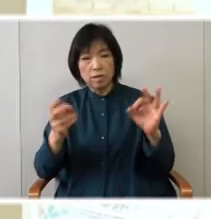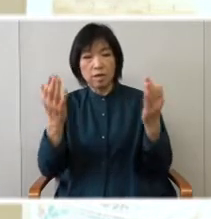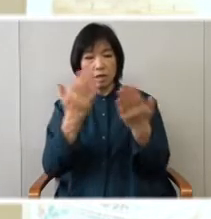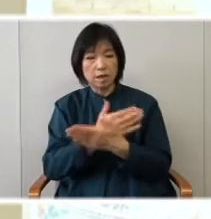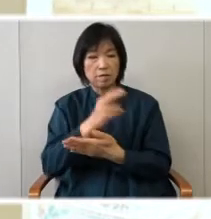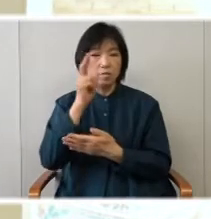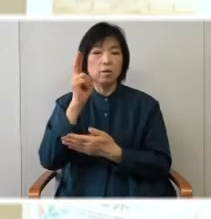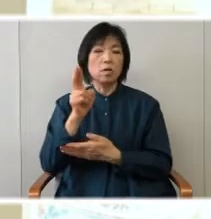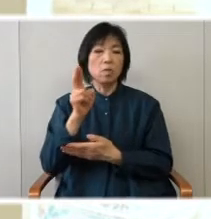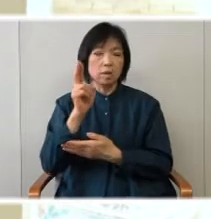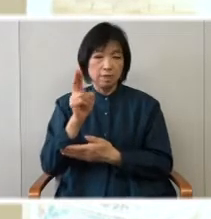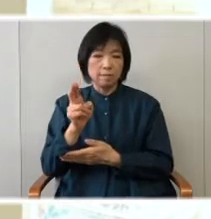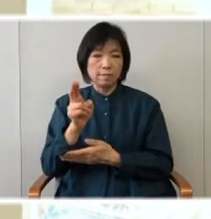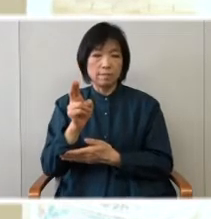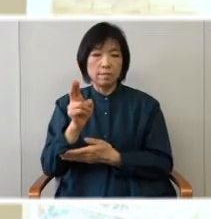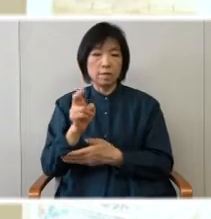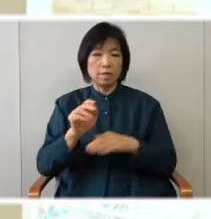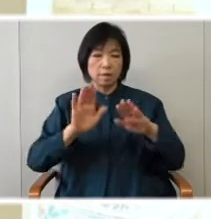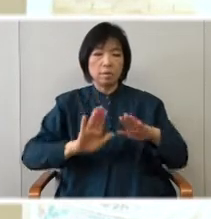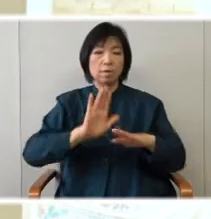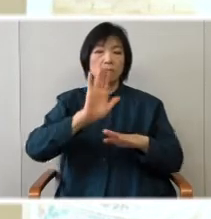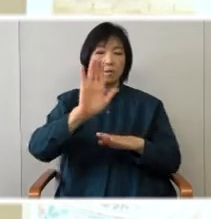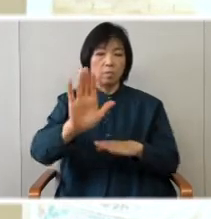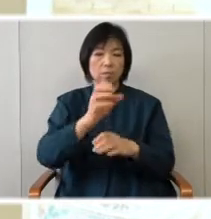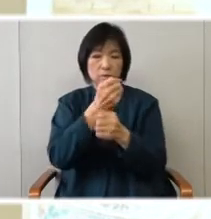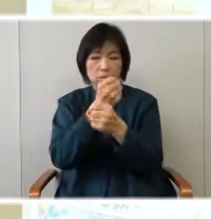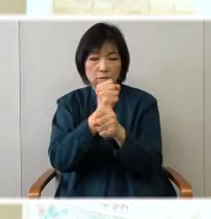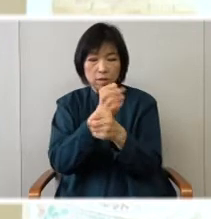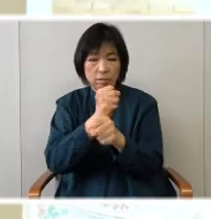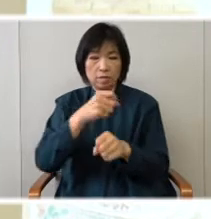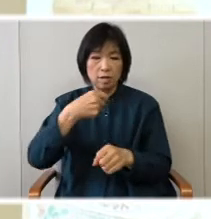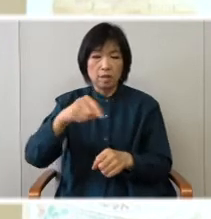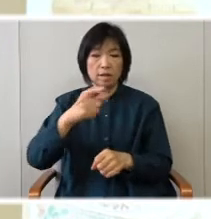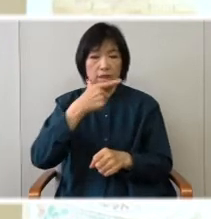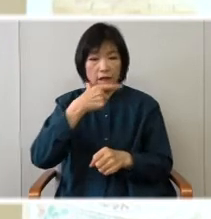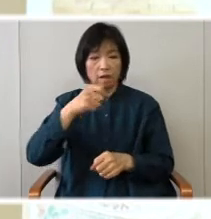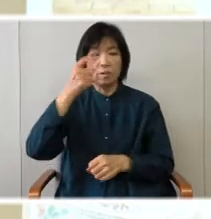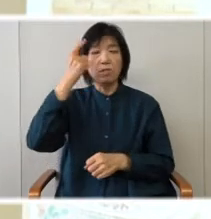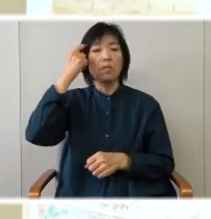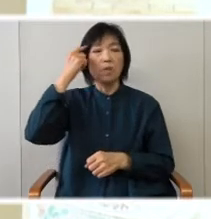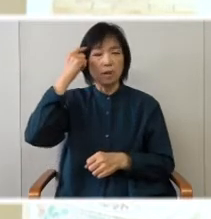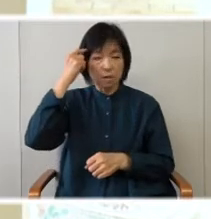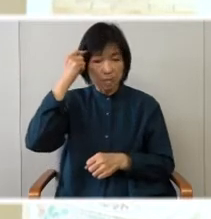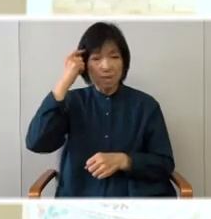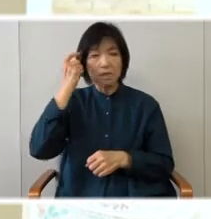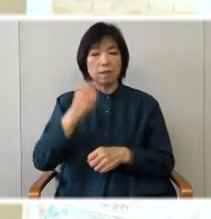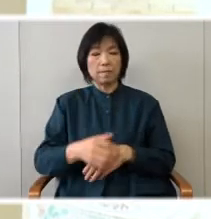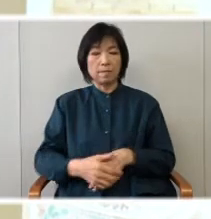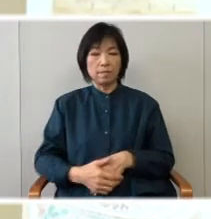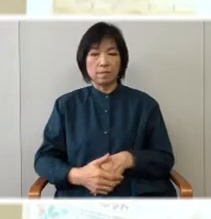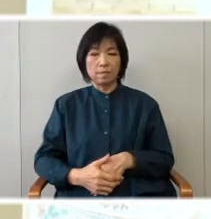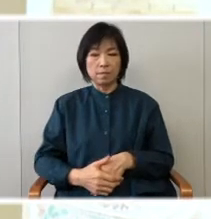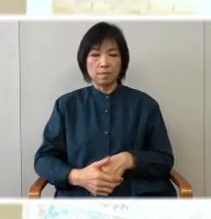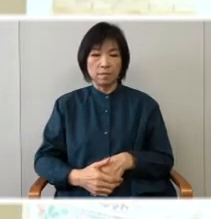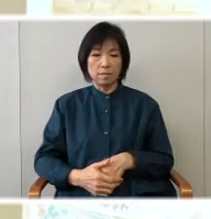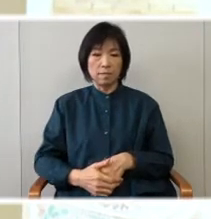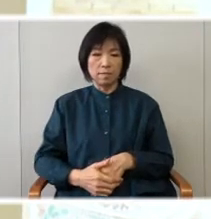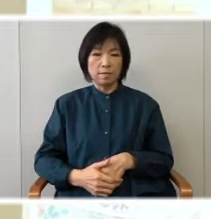カーボンニュートラルの達成ができるように今後取り組んでまいりたいという考えであります。